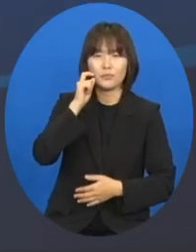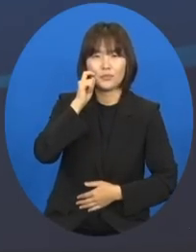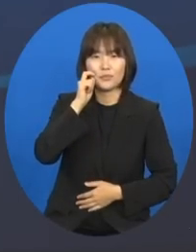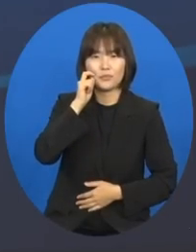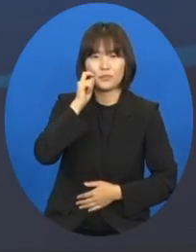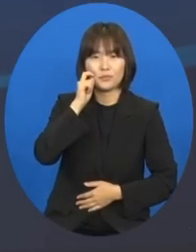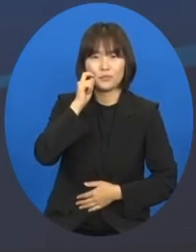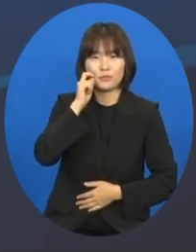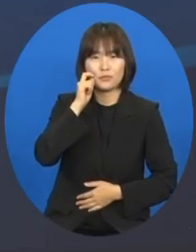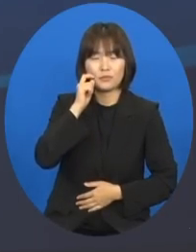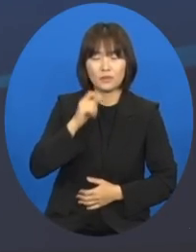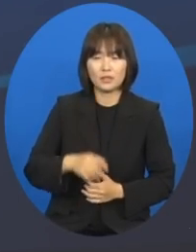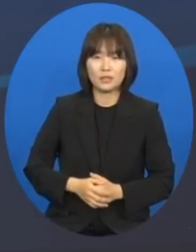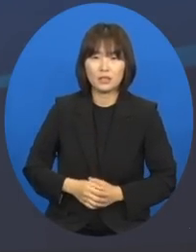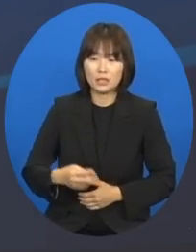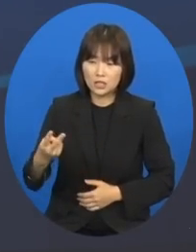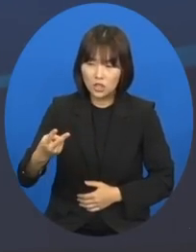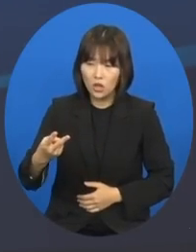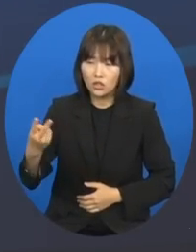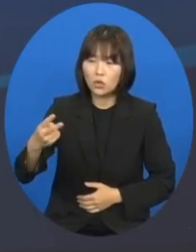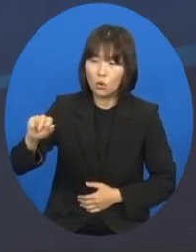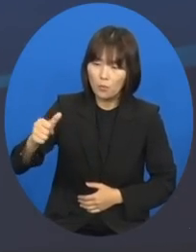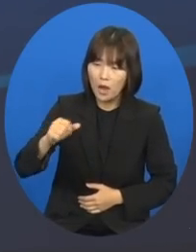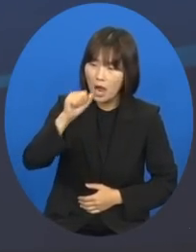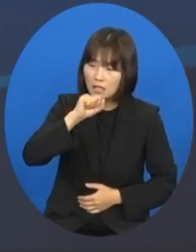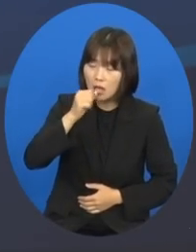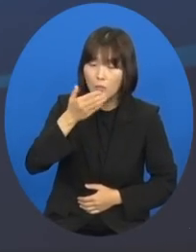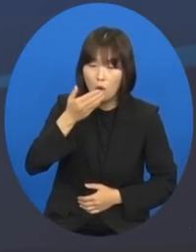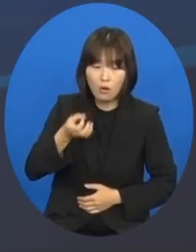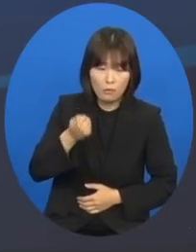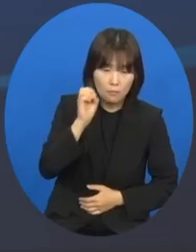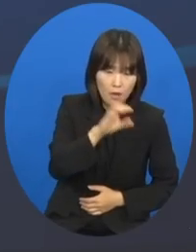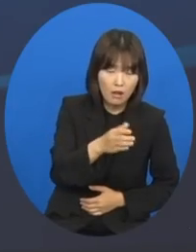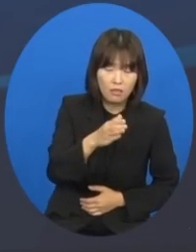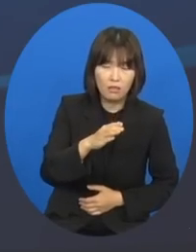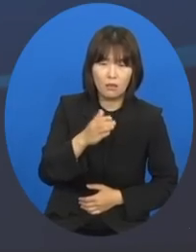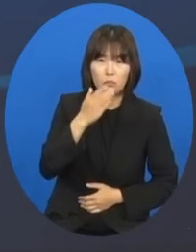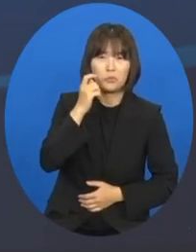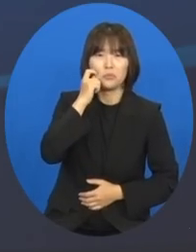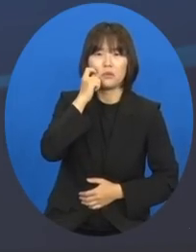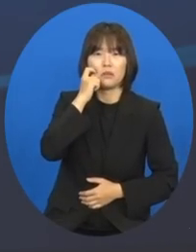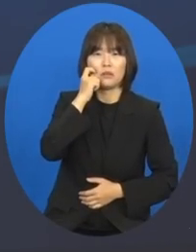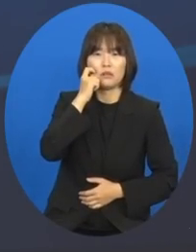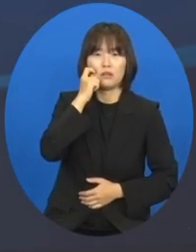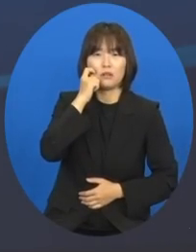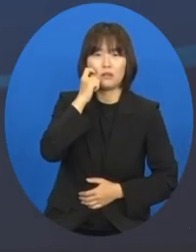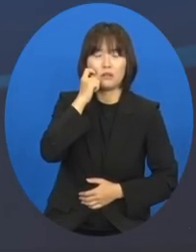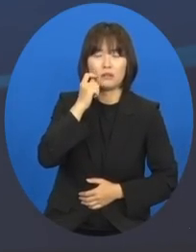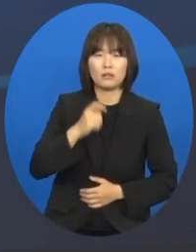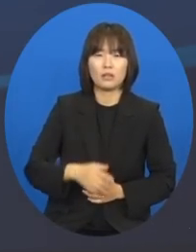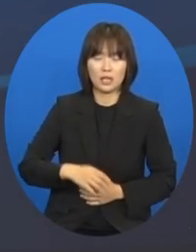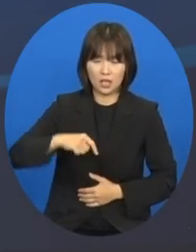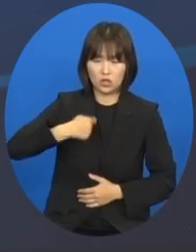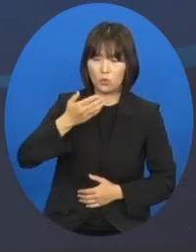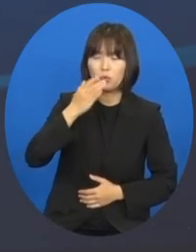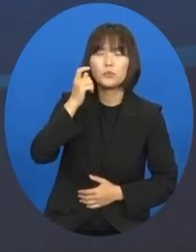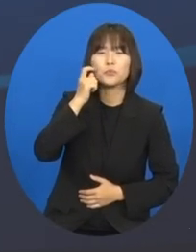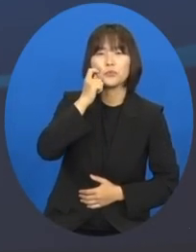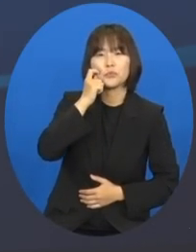2천원짜리 2500원짜리 아이스크림 먹으라고 해도 못 먹는 거야 내가 못 먹은 거예요 내가